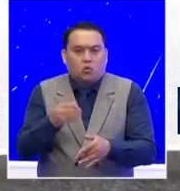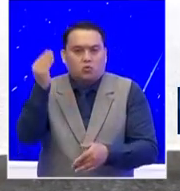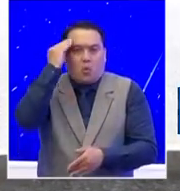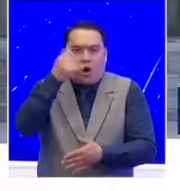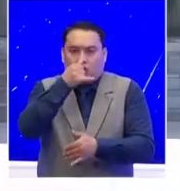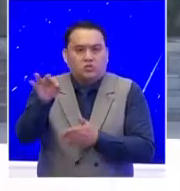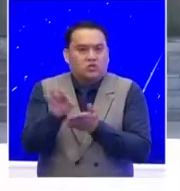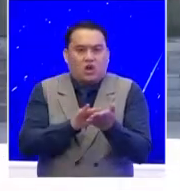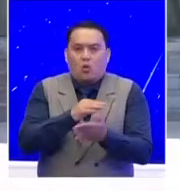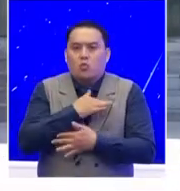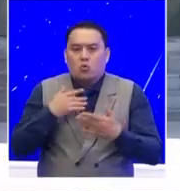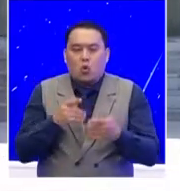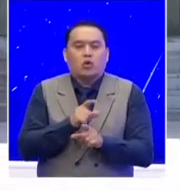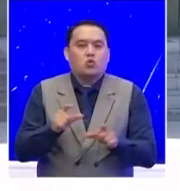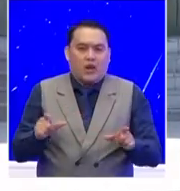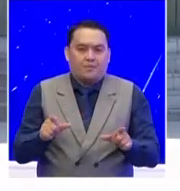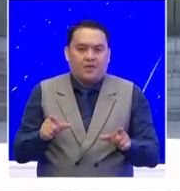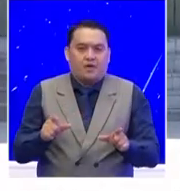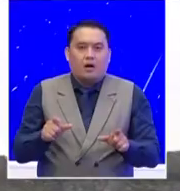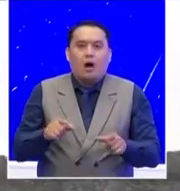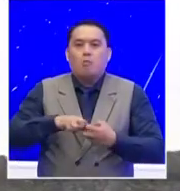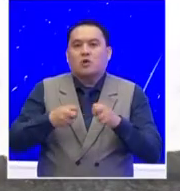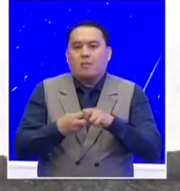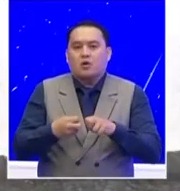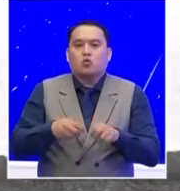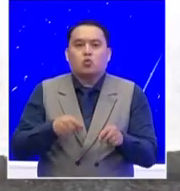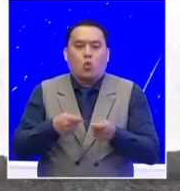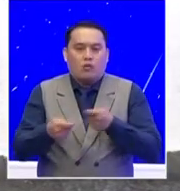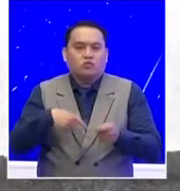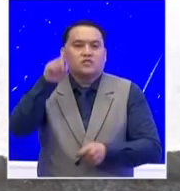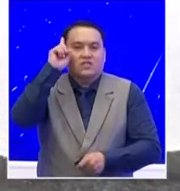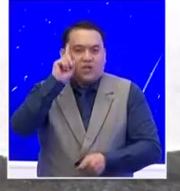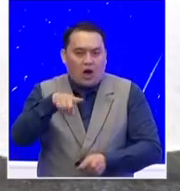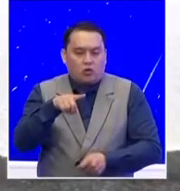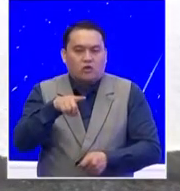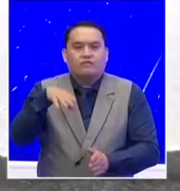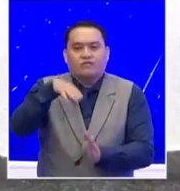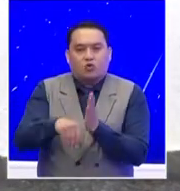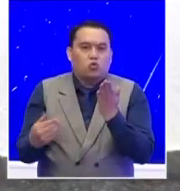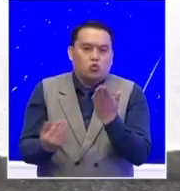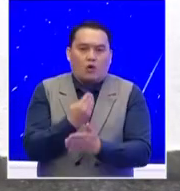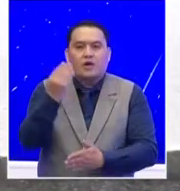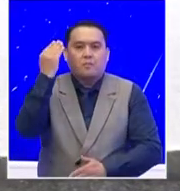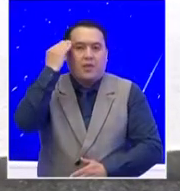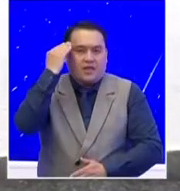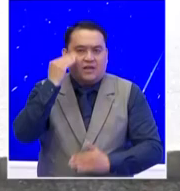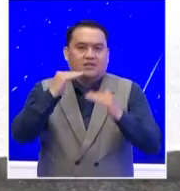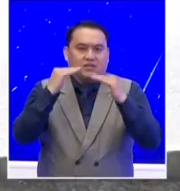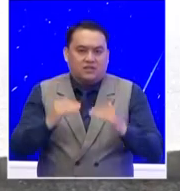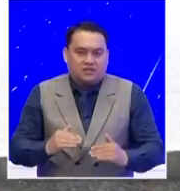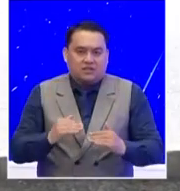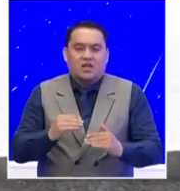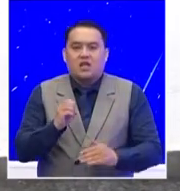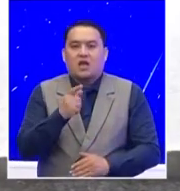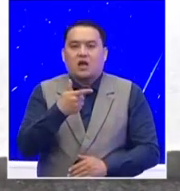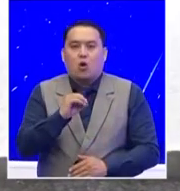принять единовременно много посетителей. Впрочем, о проблеме власти страны осведомлены и уже внедрили новые методы. Для снижения нагрузки на